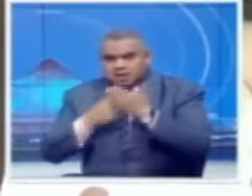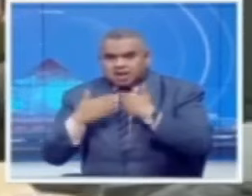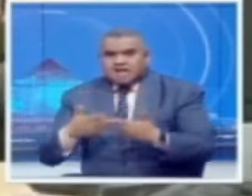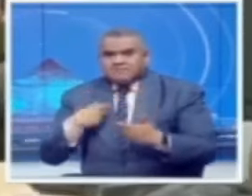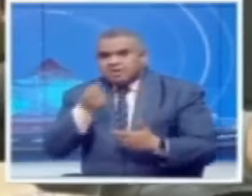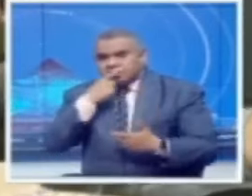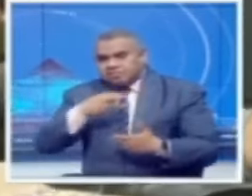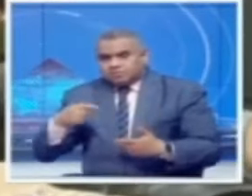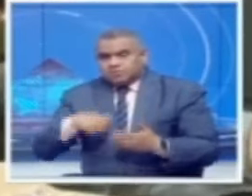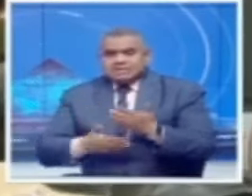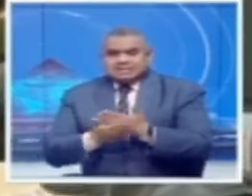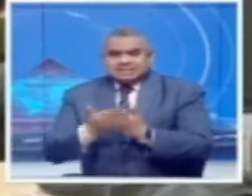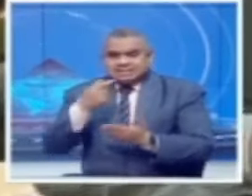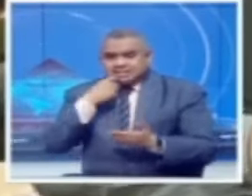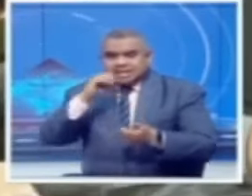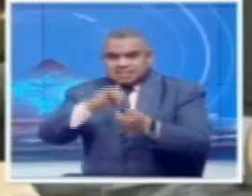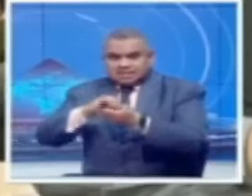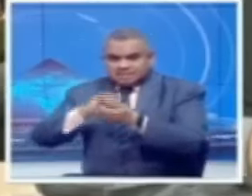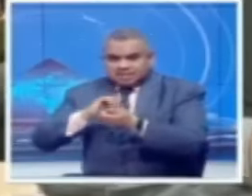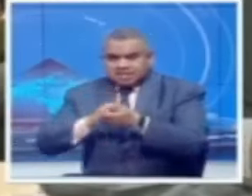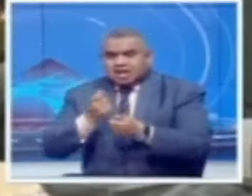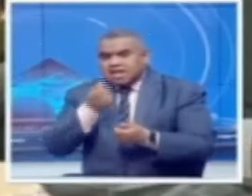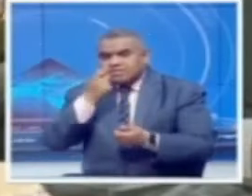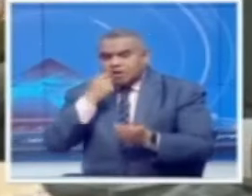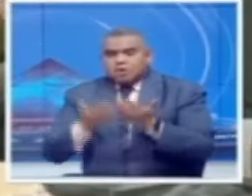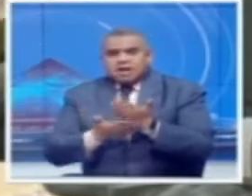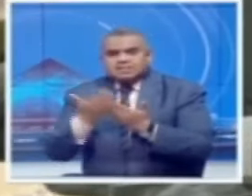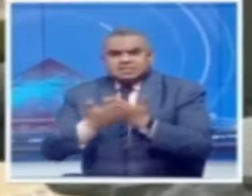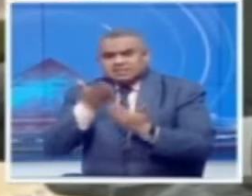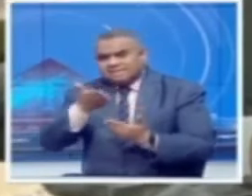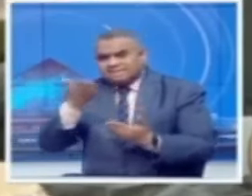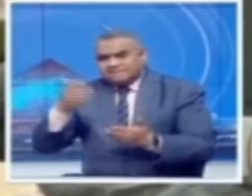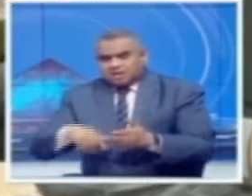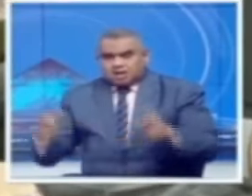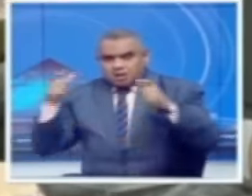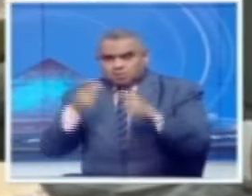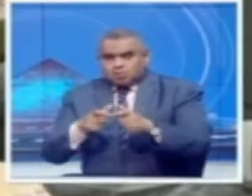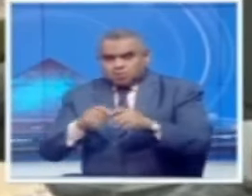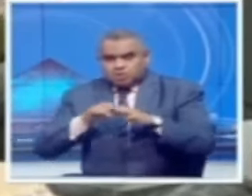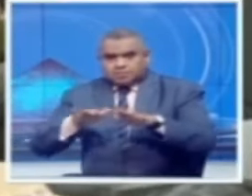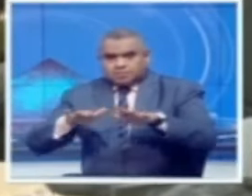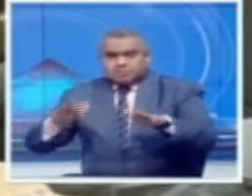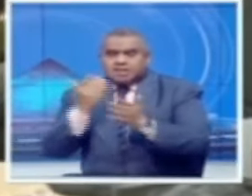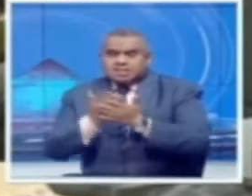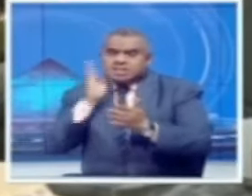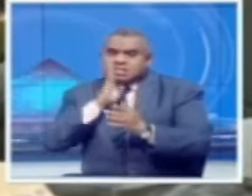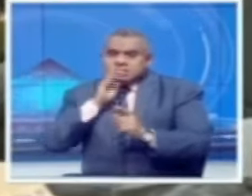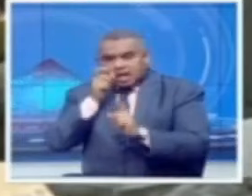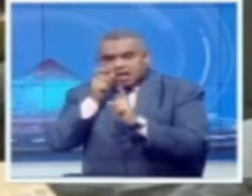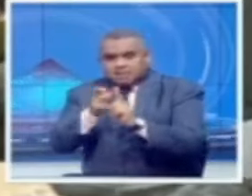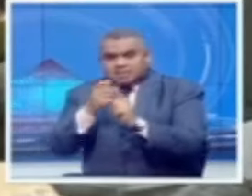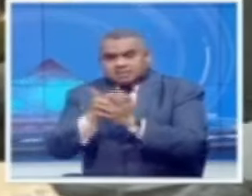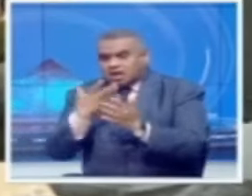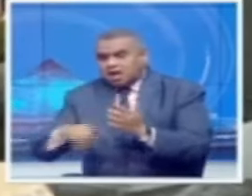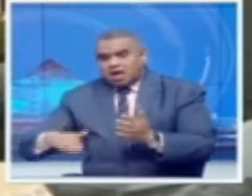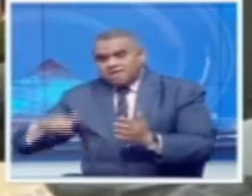العلاج. بروتوكولات تشخيصية وعلاجية مستحدثة كشف عنها المؤتمر لتكون بمثابة الملاذ الآمن لفلذات أجبادنا